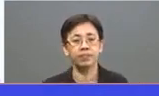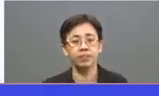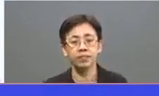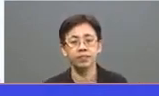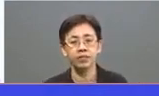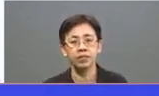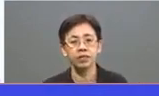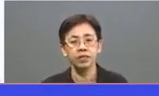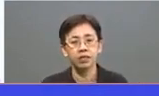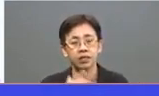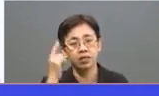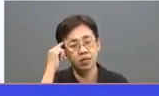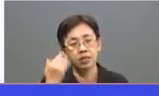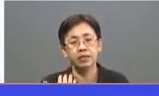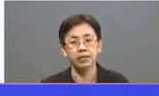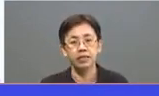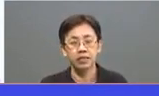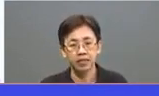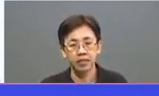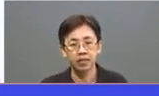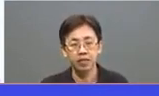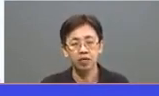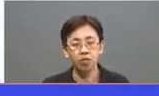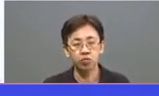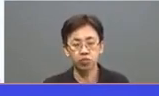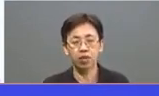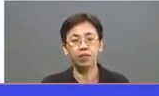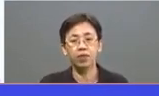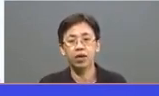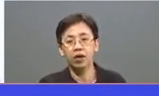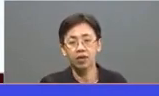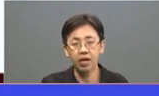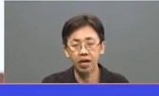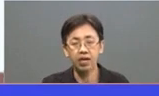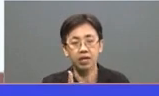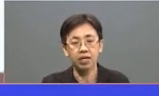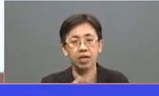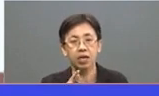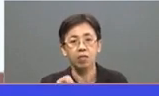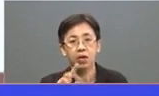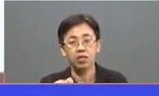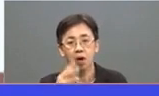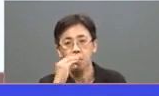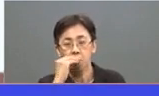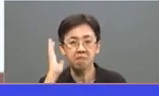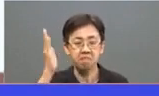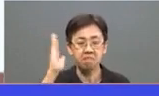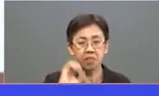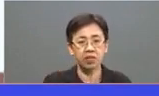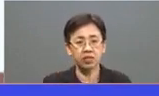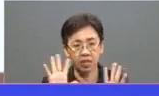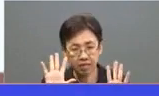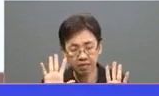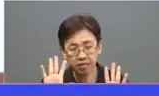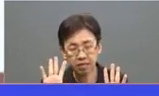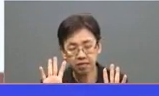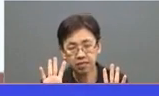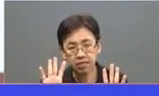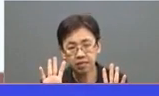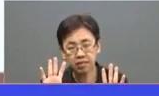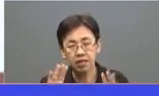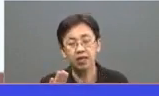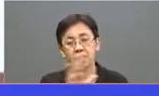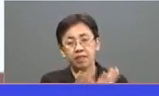ชื่อว่านักท่องเที่ยวจะกลับมาอีกพร้อมฝากงานเทศกาลเย็นทั่วล่ามหาสงกรานต์ซึ่งเป็นอีเวนต์แรกที่จะเกิดขึ้นนะครับเป็นนิมิตหม